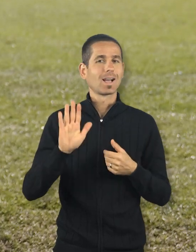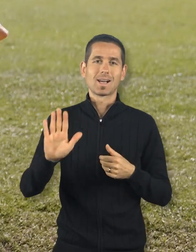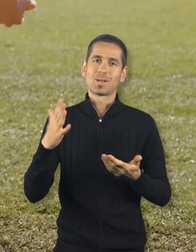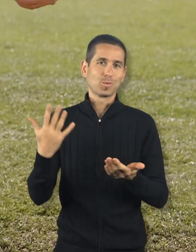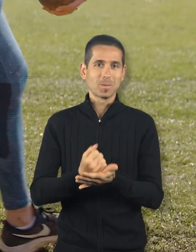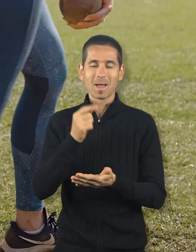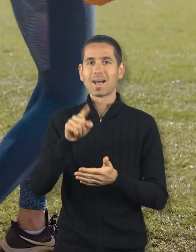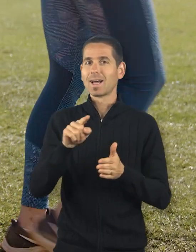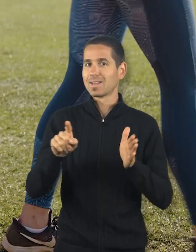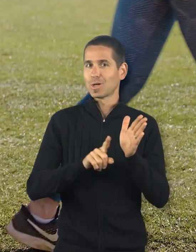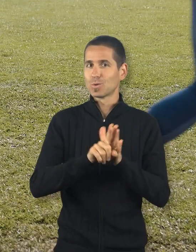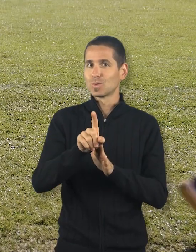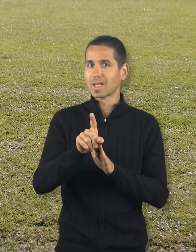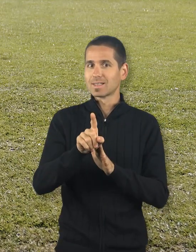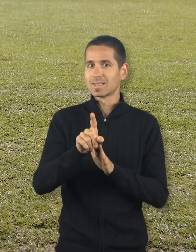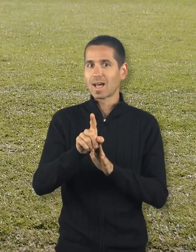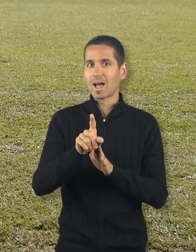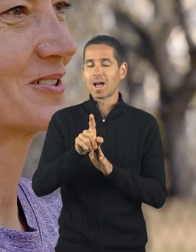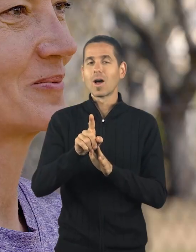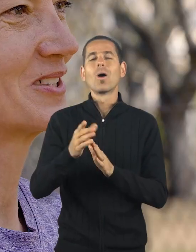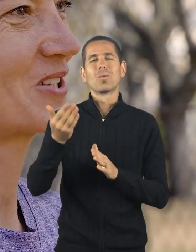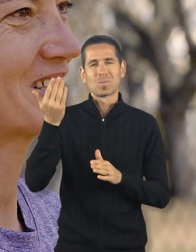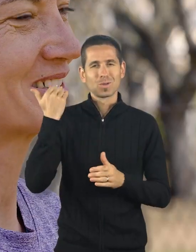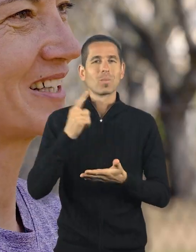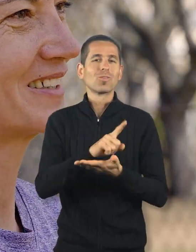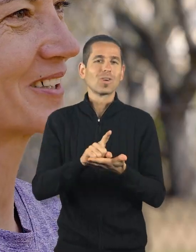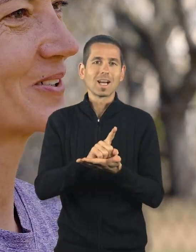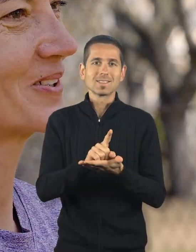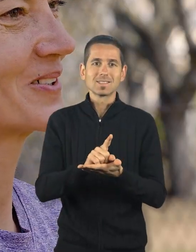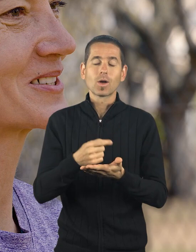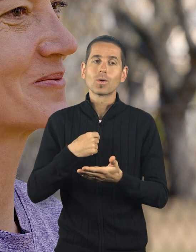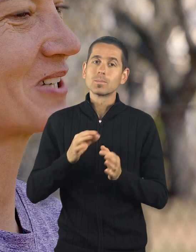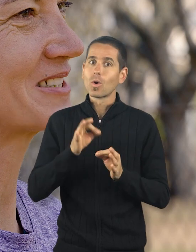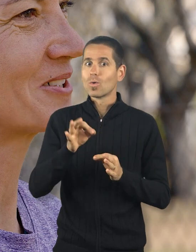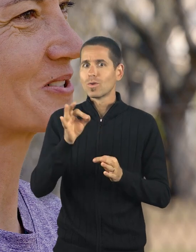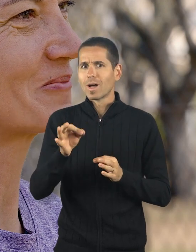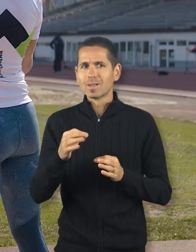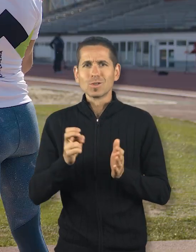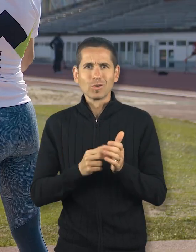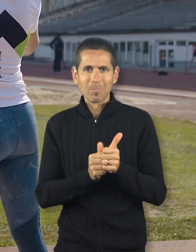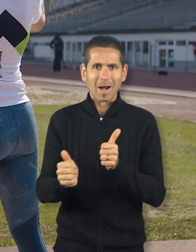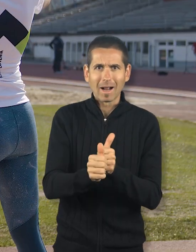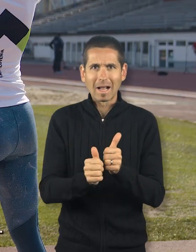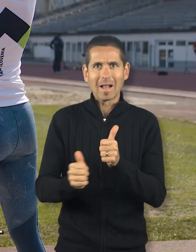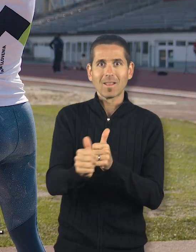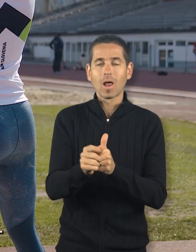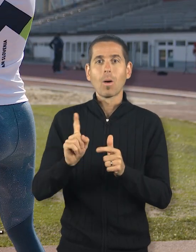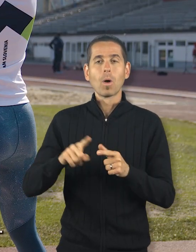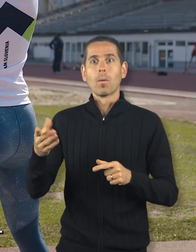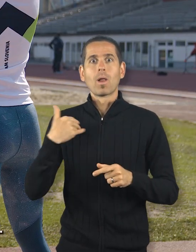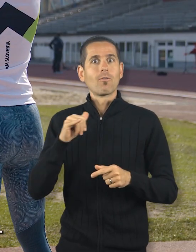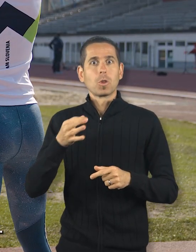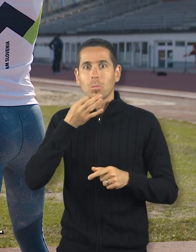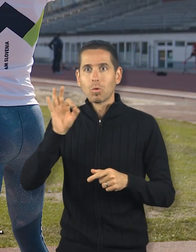Veselim se vsega njenega uspeha in rezultata. So bili časi, ko sem včasih jo še prehtela, potem je bila pa